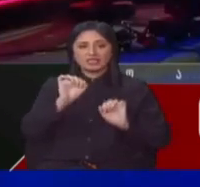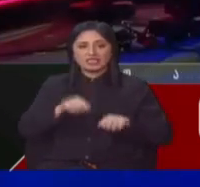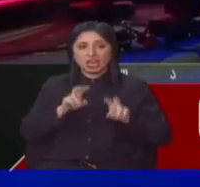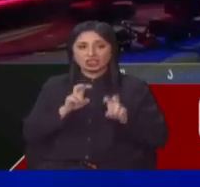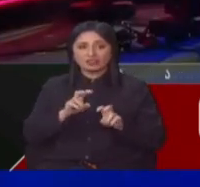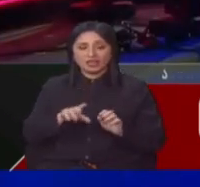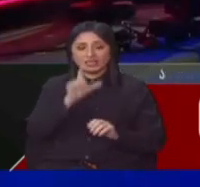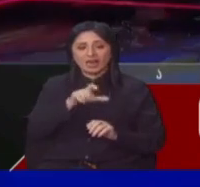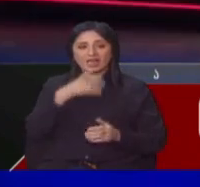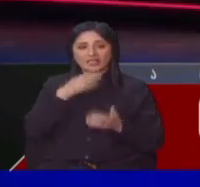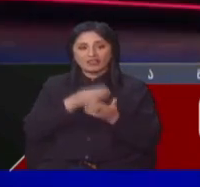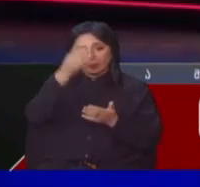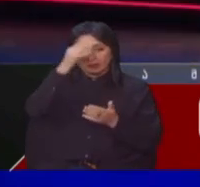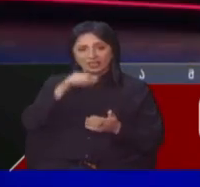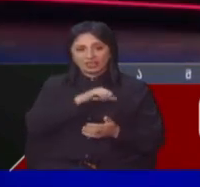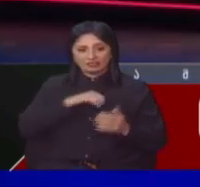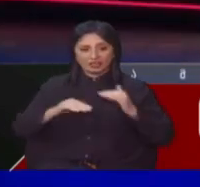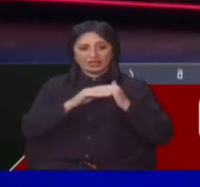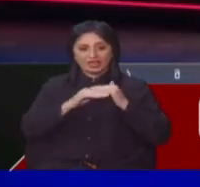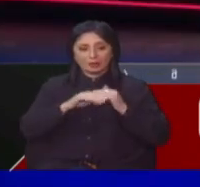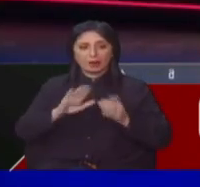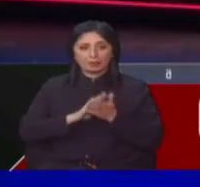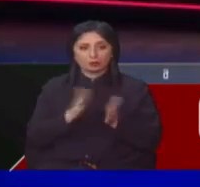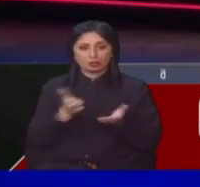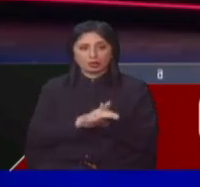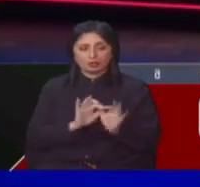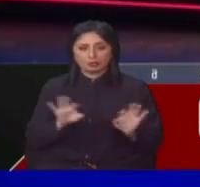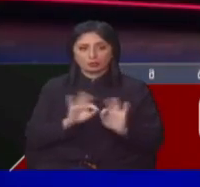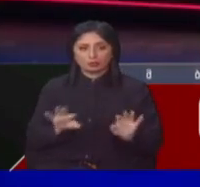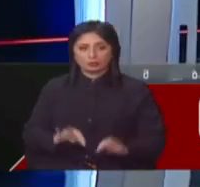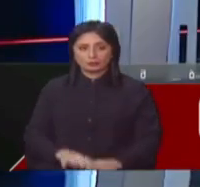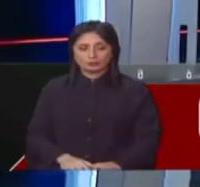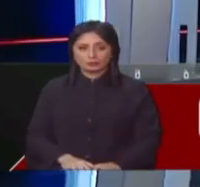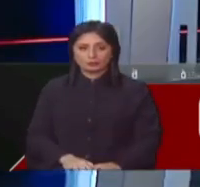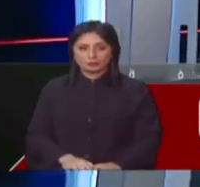საშუალება ამომრჩეულ საკუთარი პოზიცია თანაბარ პირობებში გააცნონ.